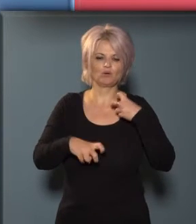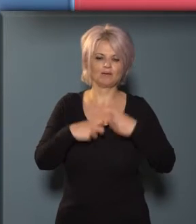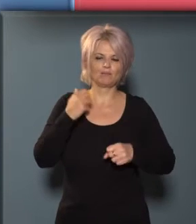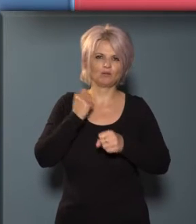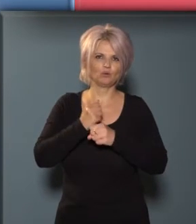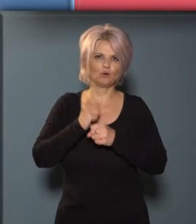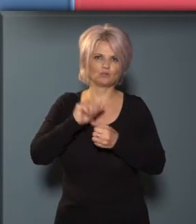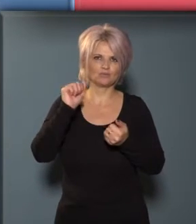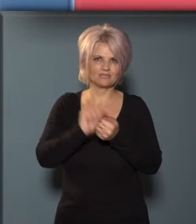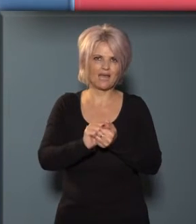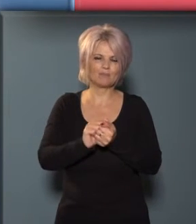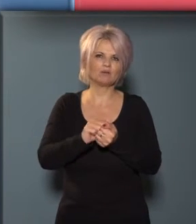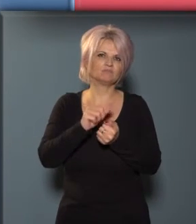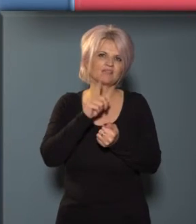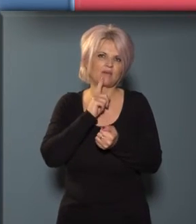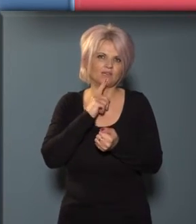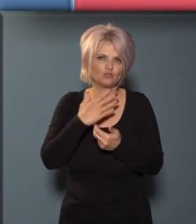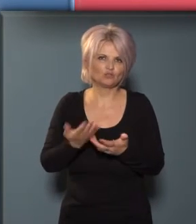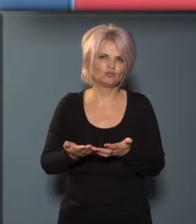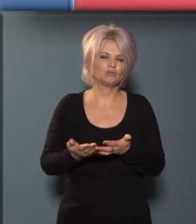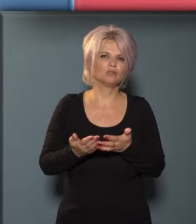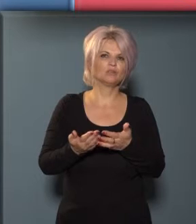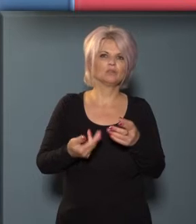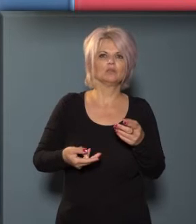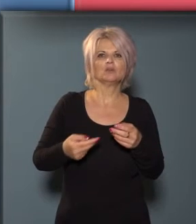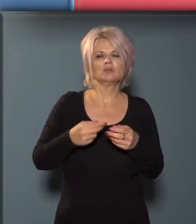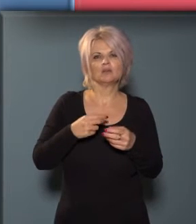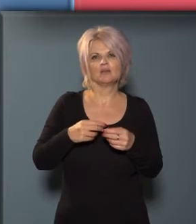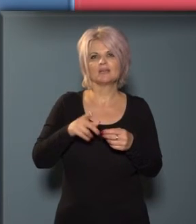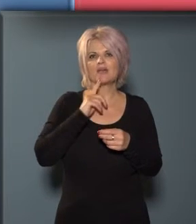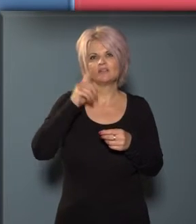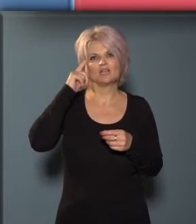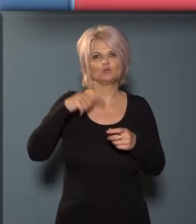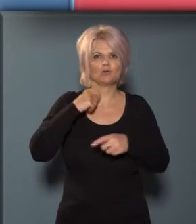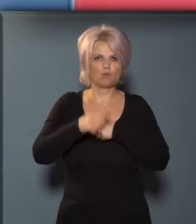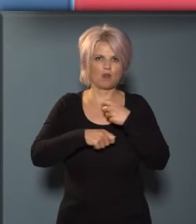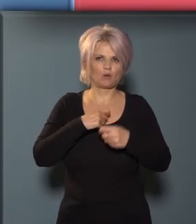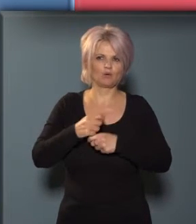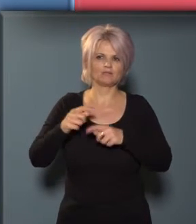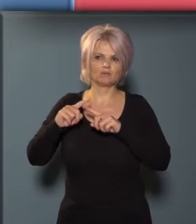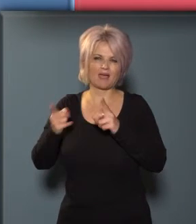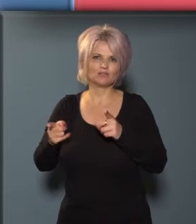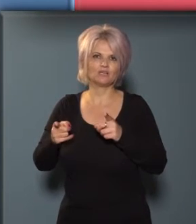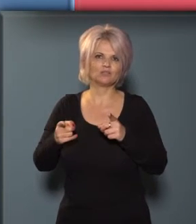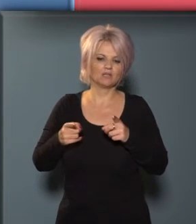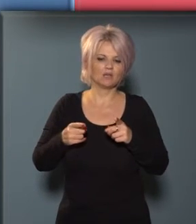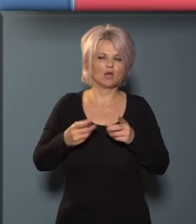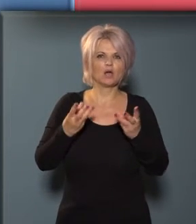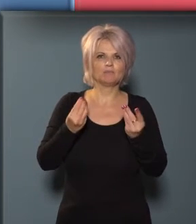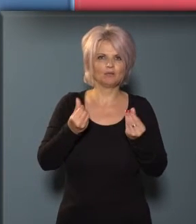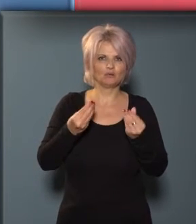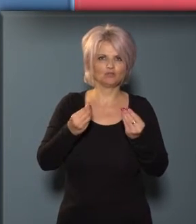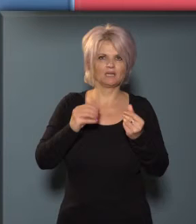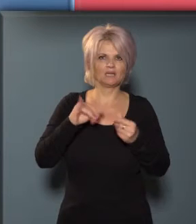a dolgozók száma, nem tudunk annyi embert fölvenni, amennyit foglalkoztatni tudnánk. Másrészt sajnos azt is kell mondanom, hogy a minőséggel